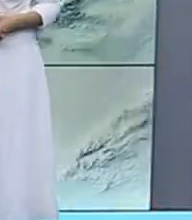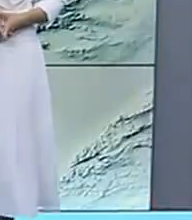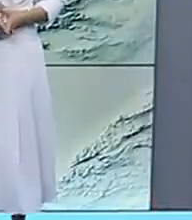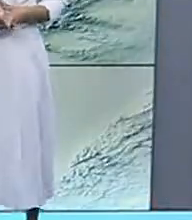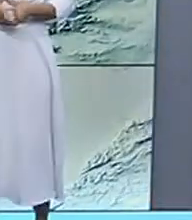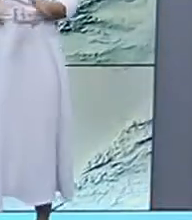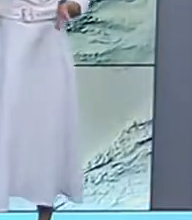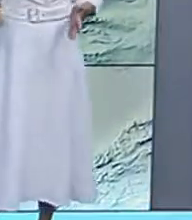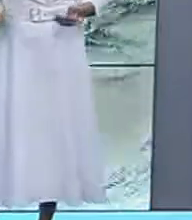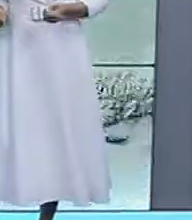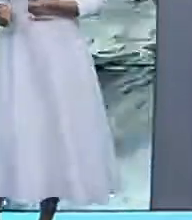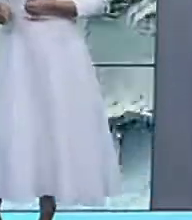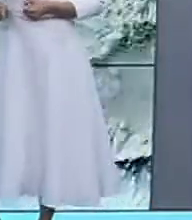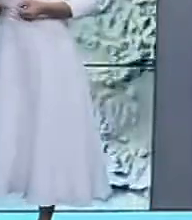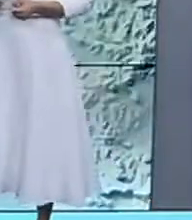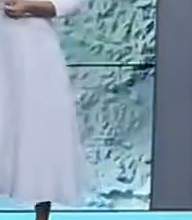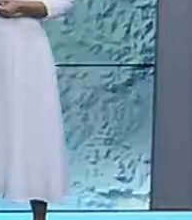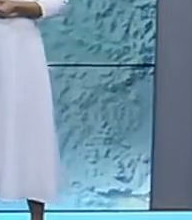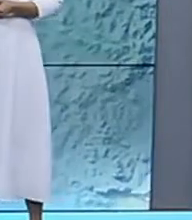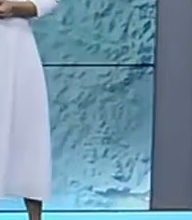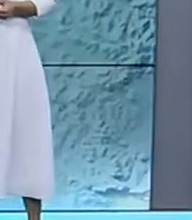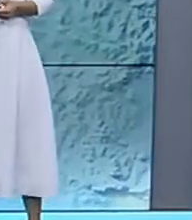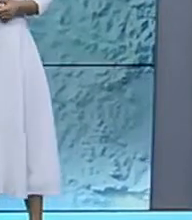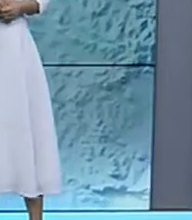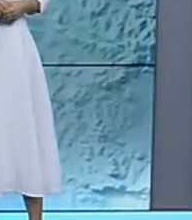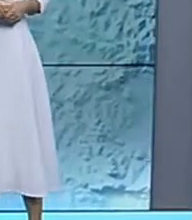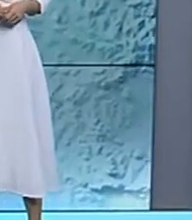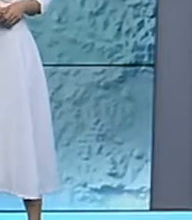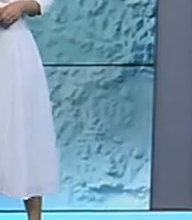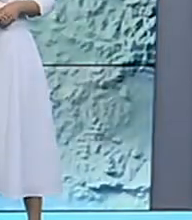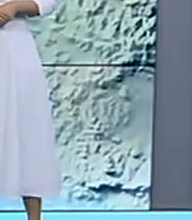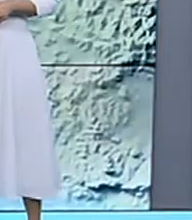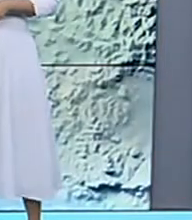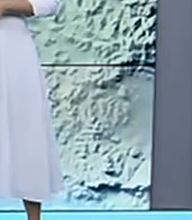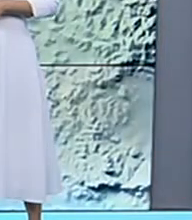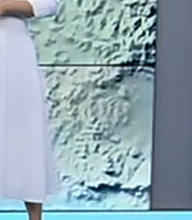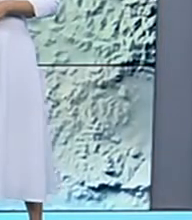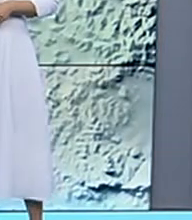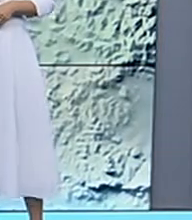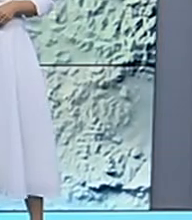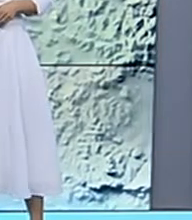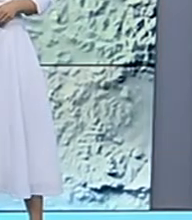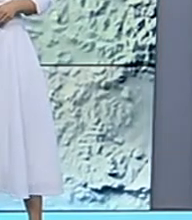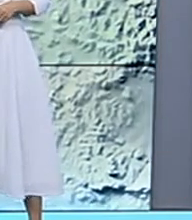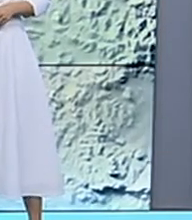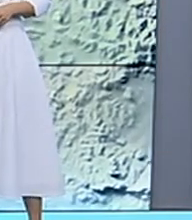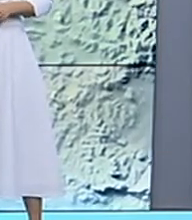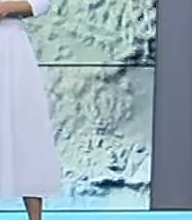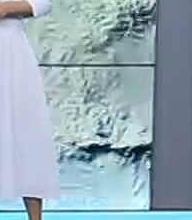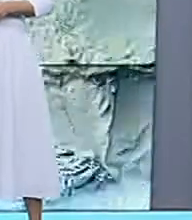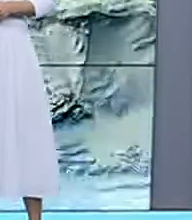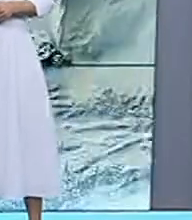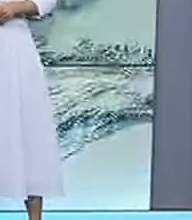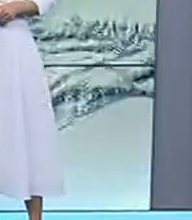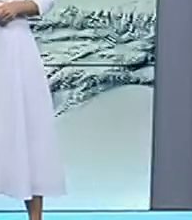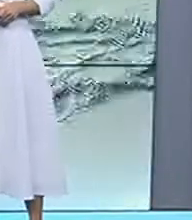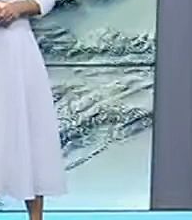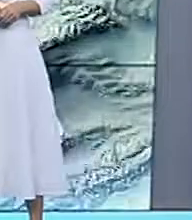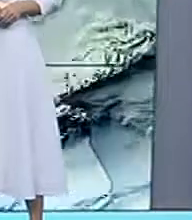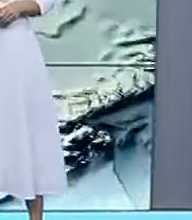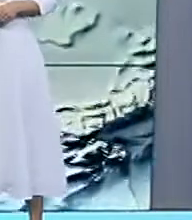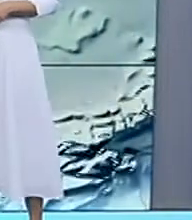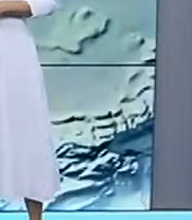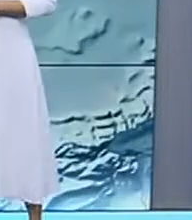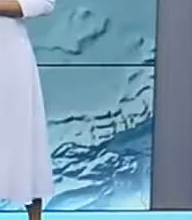жауады. Көкшетау мен Қостанайда 0, Петропавлда күндіз -1, Павлодарда 5 градус 0-ден жоғары. Орталық Қазақстанда да қар